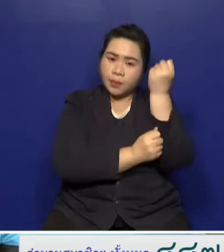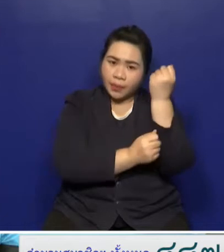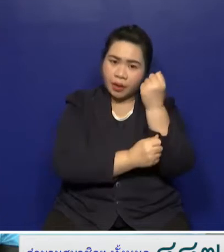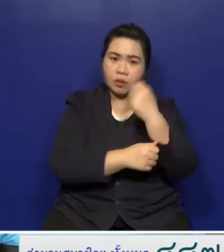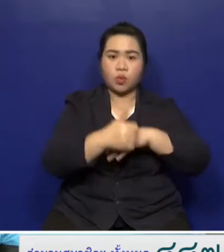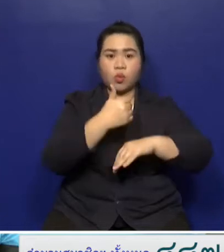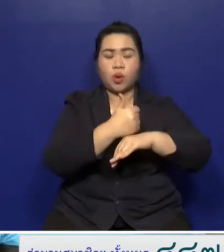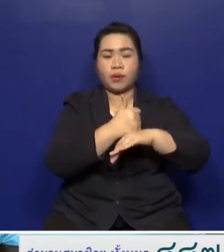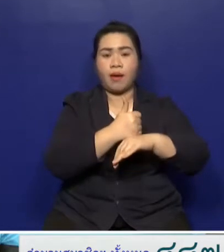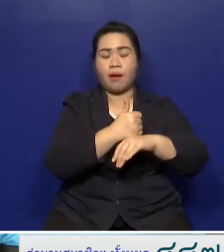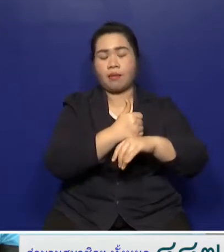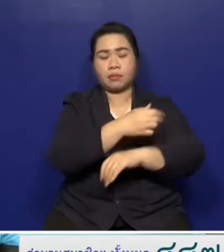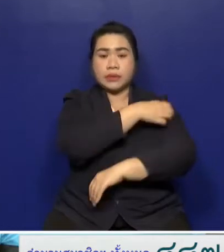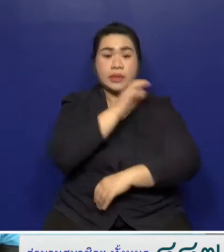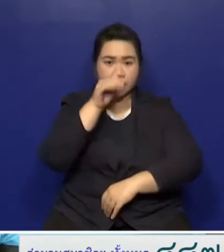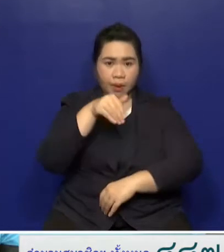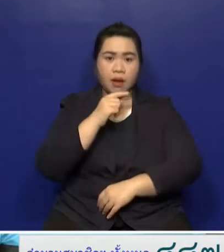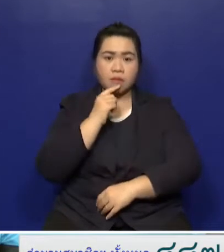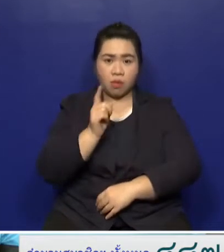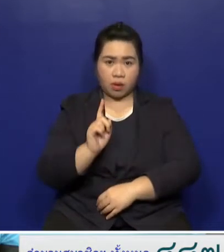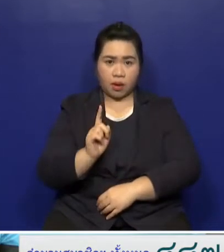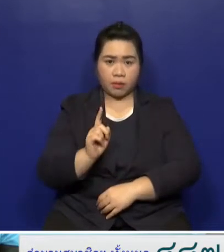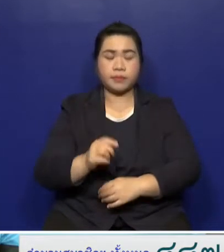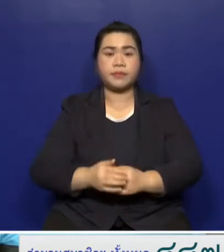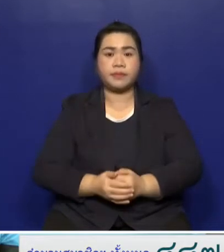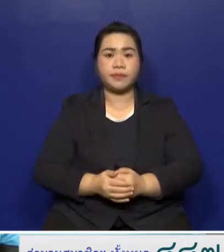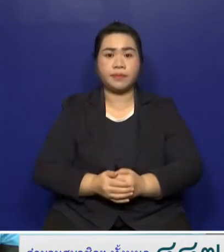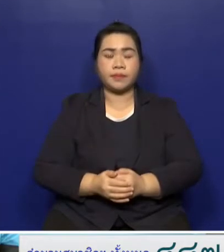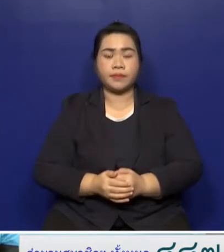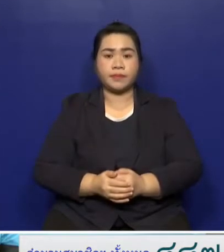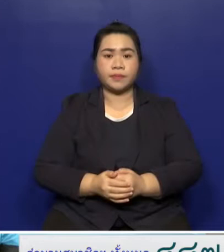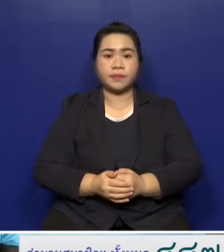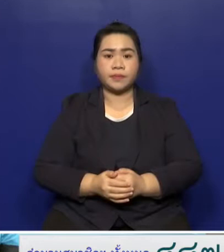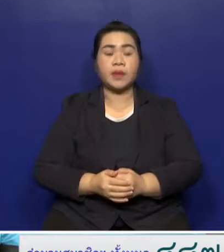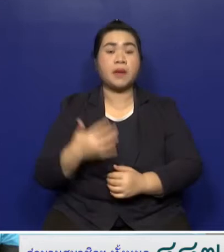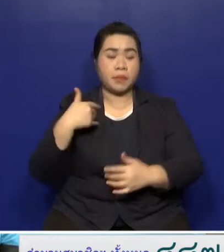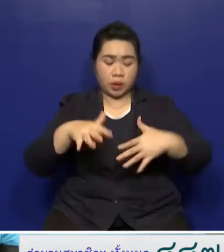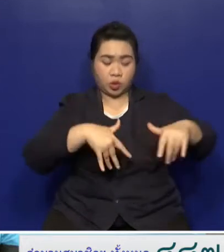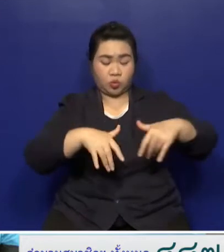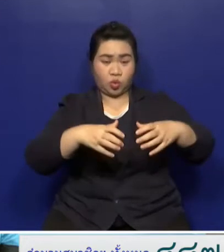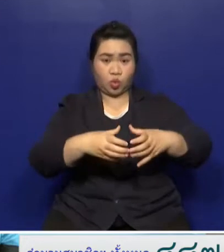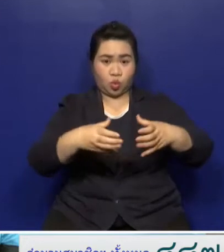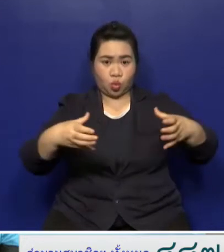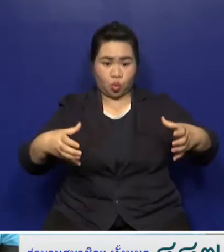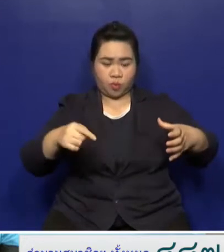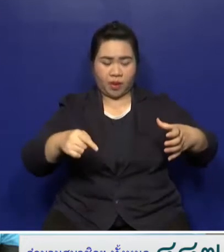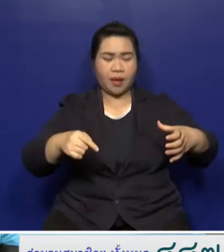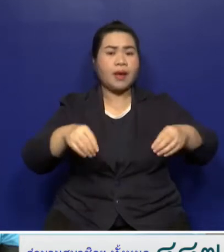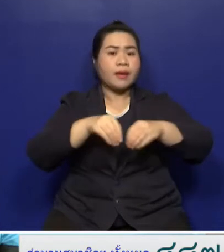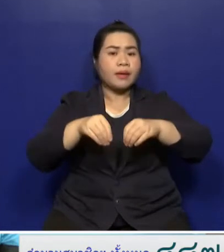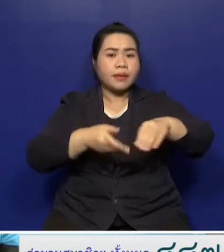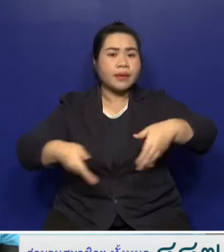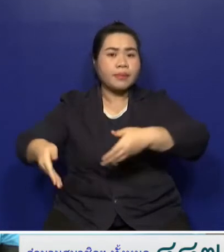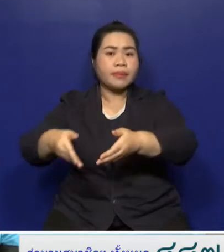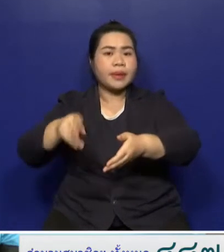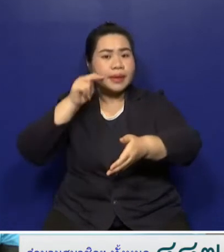ำบลชีทวนว่าบ้านหนองดูนตำบลชีทวนอำเภอเคืองในเป็นชุมชนขนาดใหญ่ติดลุ่มแม่น้ำชีแต่ยัง